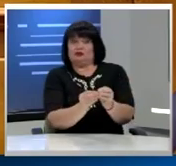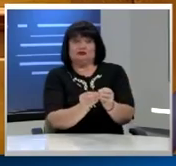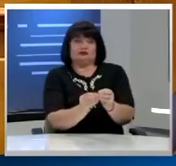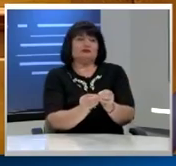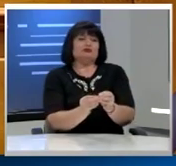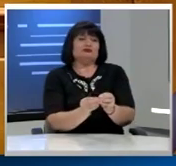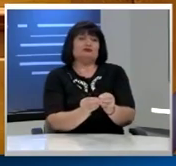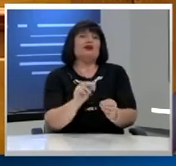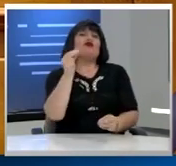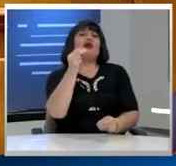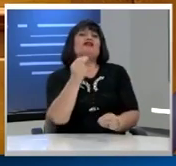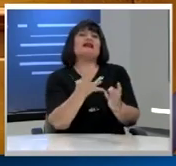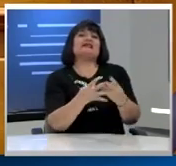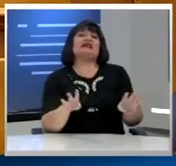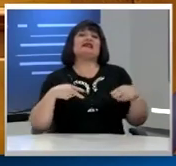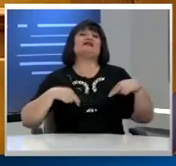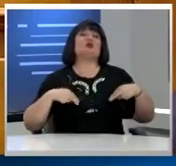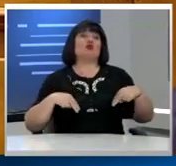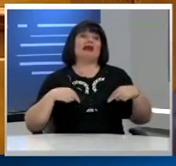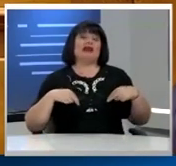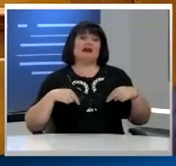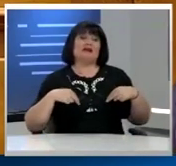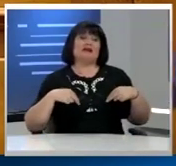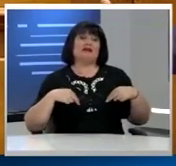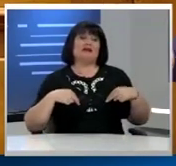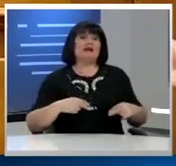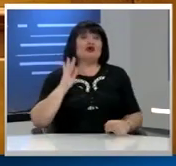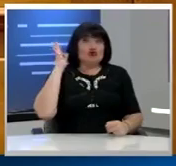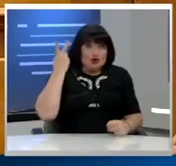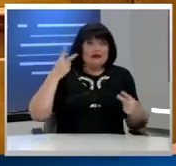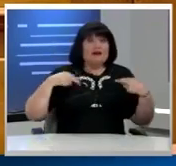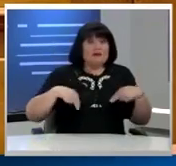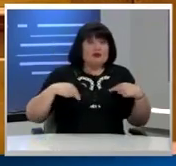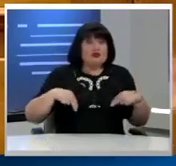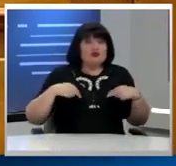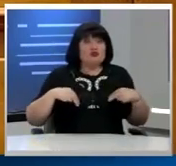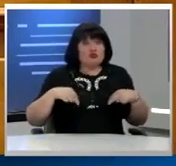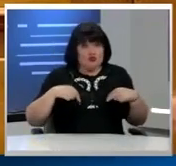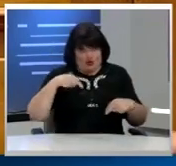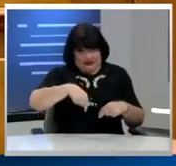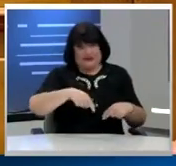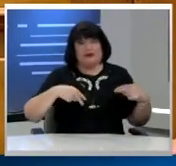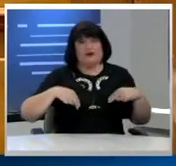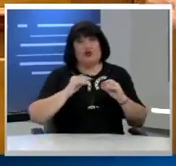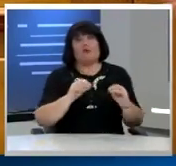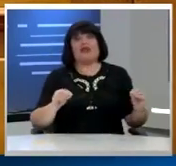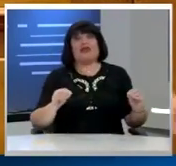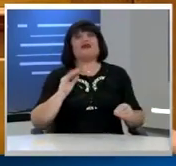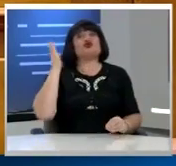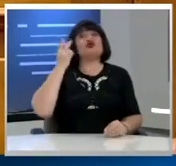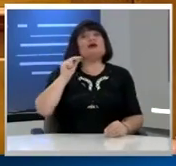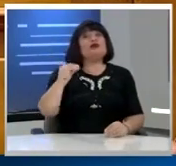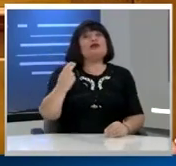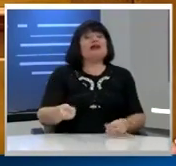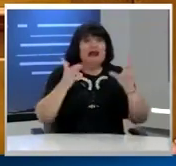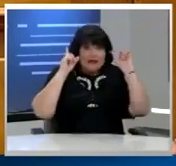με βουλευτές ή υπουργούς. Και αφορούσε την τότε υπουργό, την σημερινή υπουργό παιδείας και την τότε βουλευτή